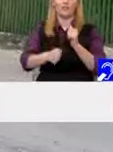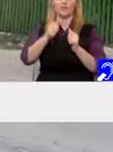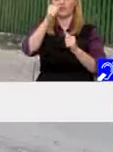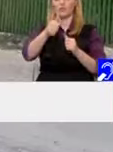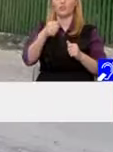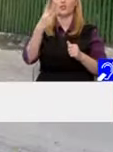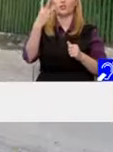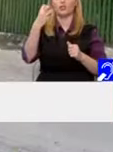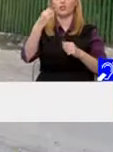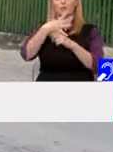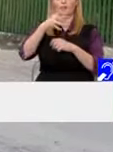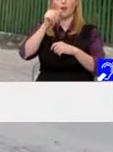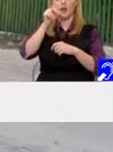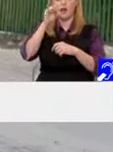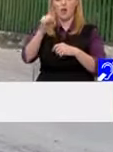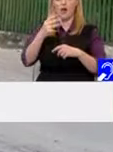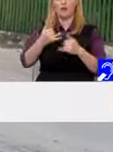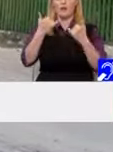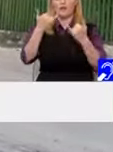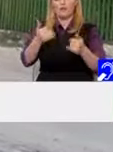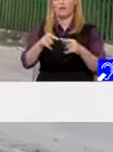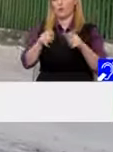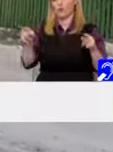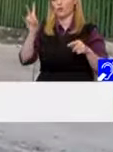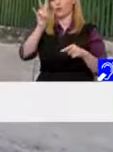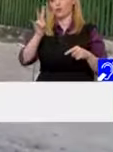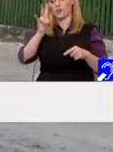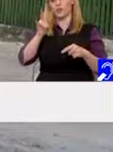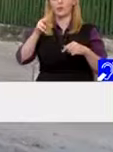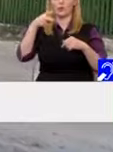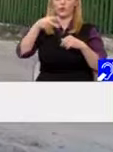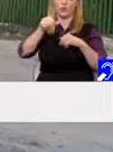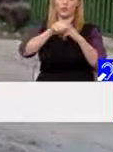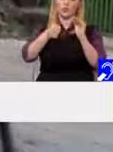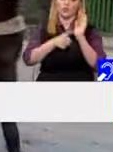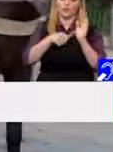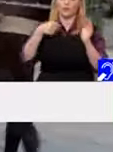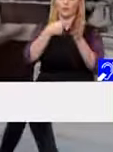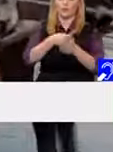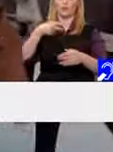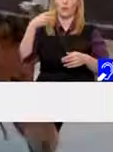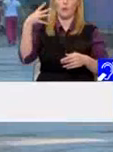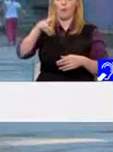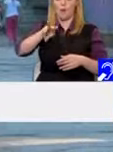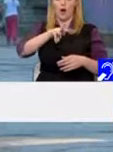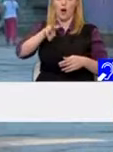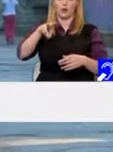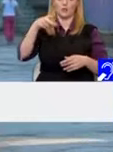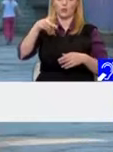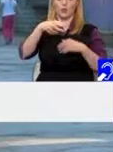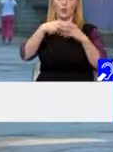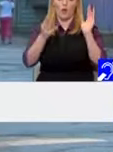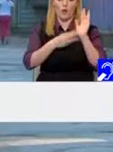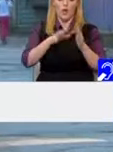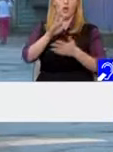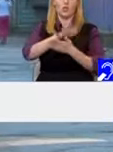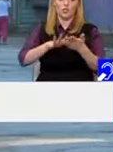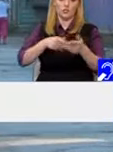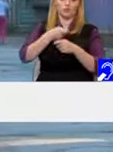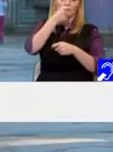315 lei, care va fi oferită pentru perioada noiembrie 2017-martie 2018. Cererile pot fi depuse